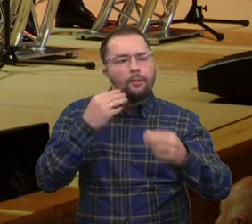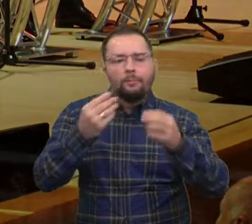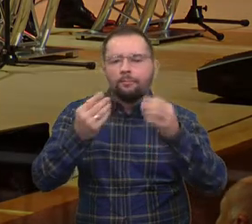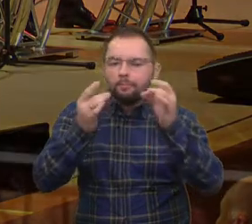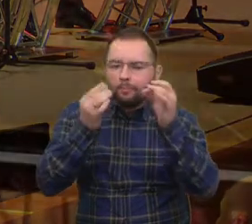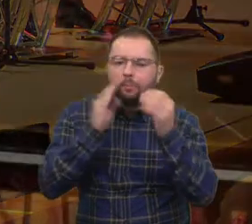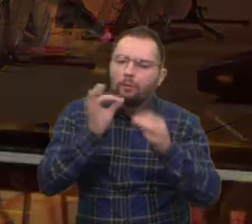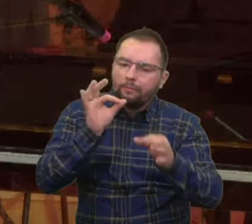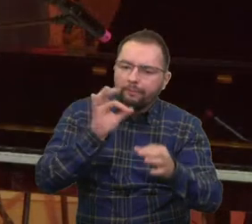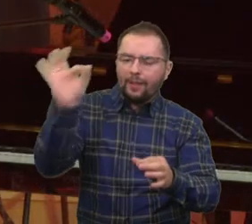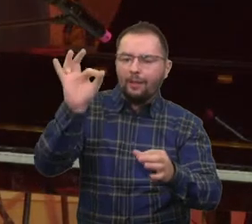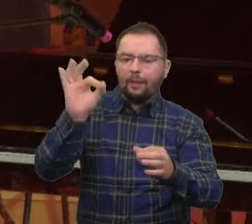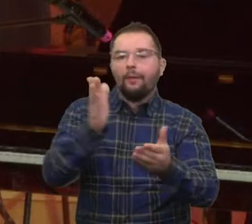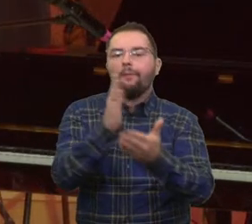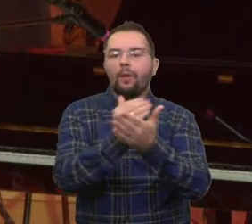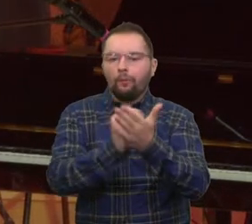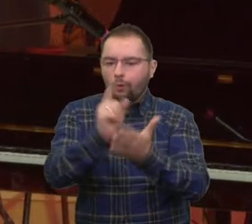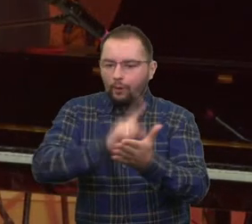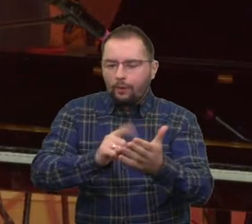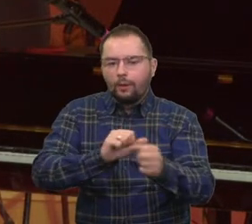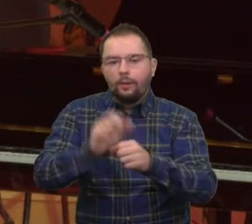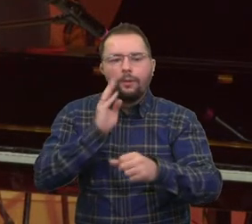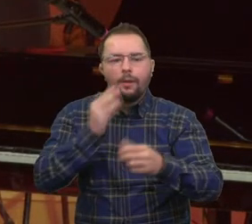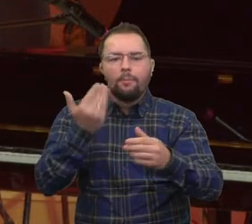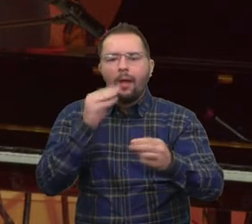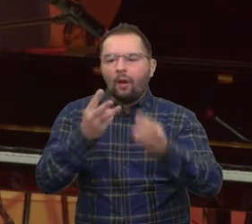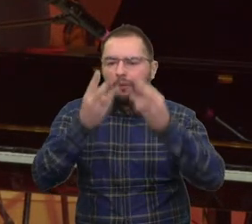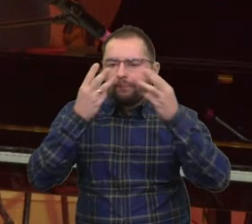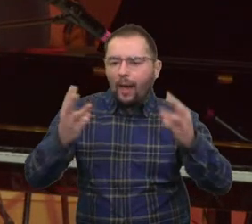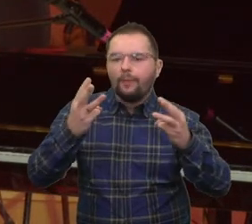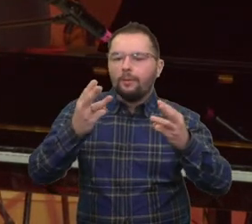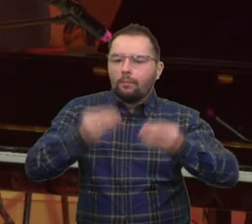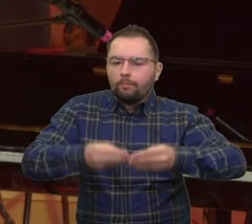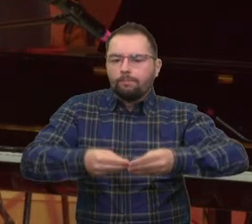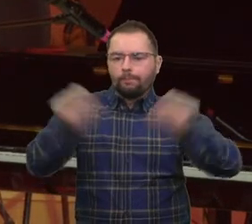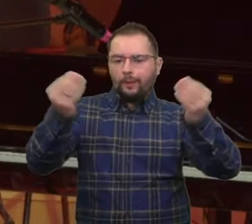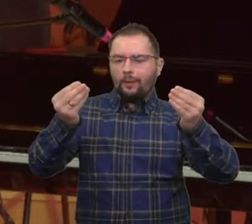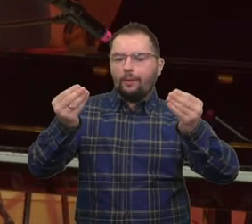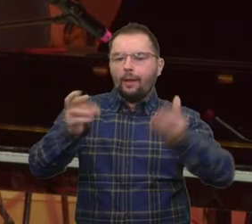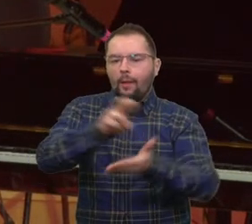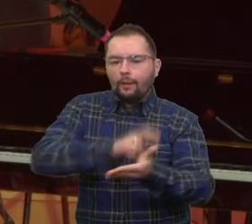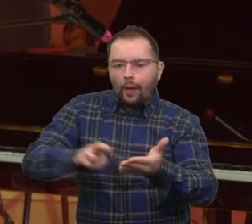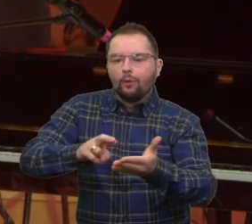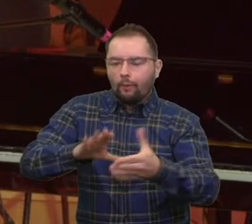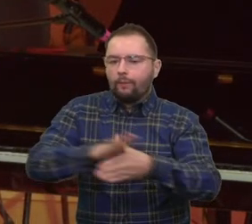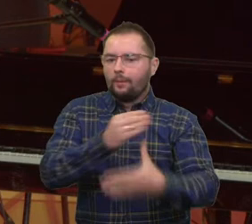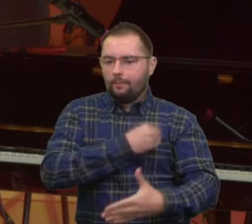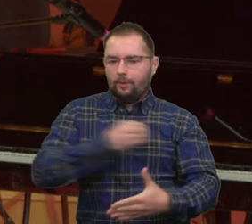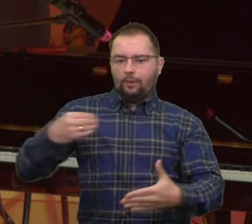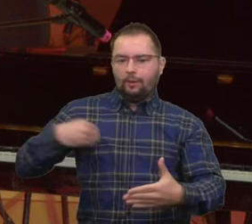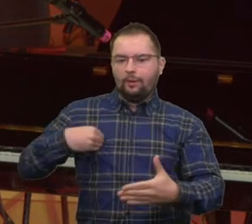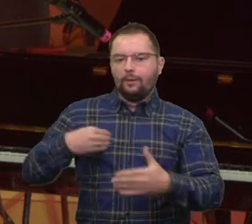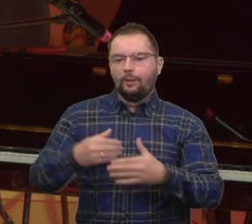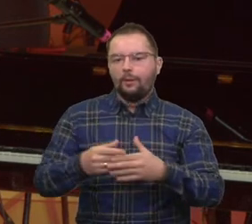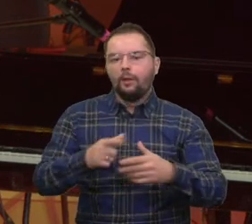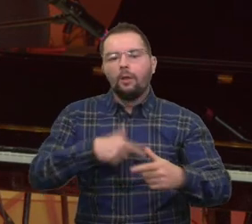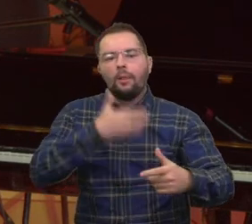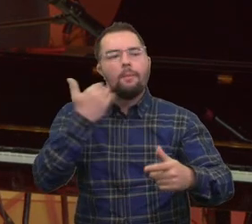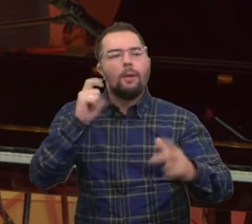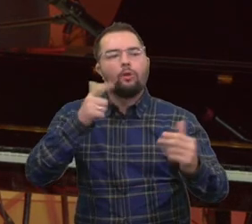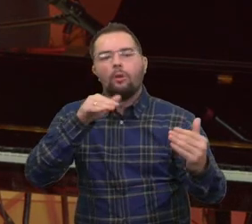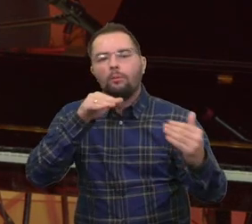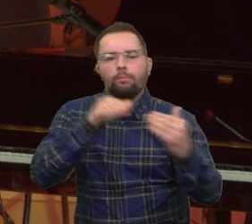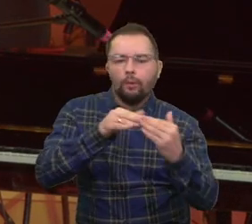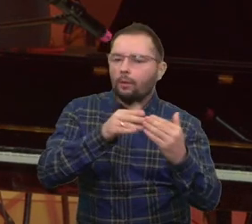czas. Dzisiaj Śląsk jest jednym z najbardziej rozwiniętych regionów w Polsce. Myślę, że no, nie o porównania tutaj